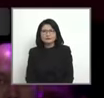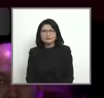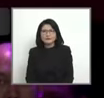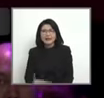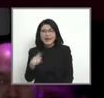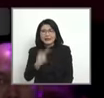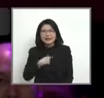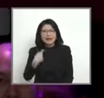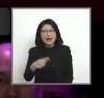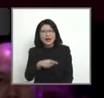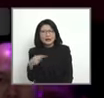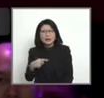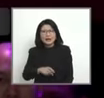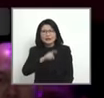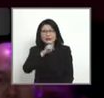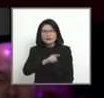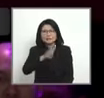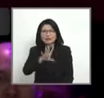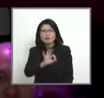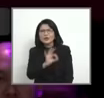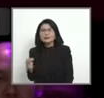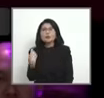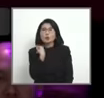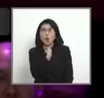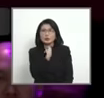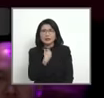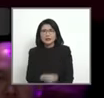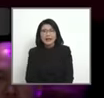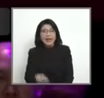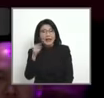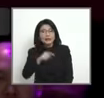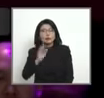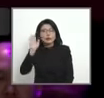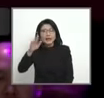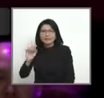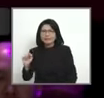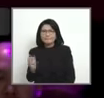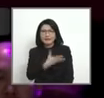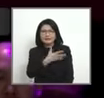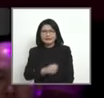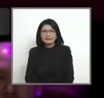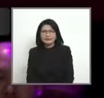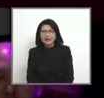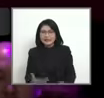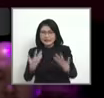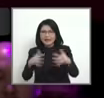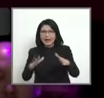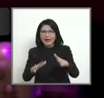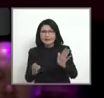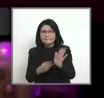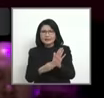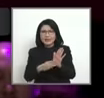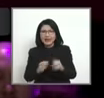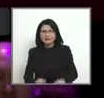ee memelihara atau merawat dendam dan benci Baik terima kasih Bang Nadil dan